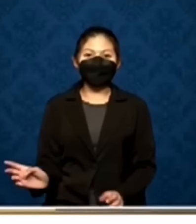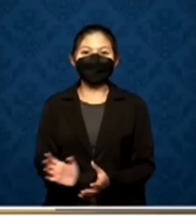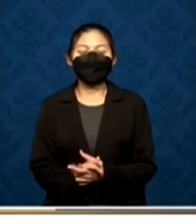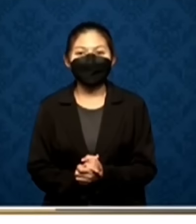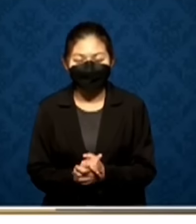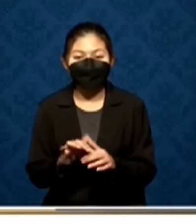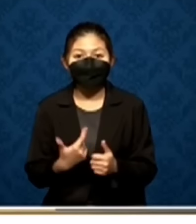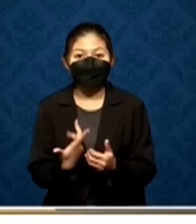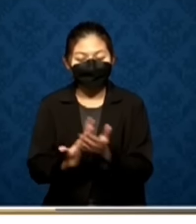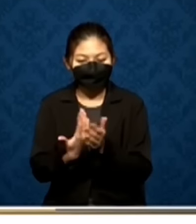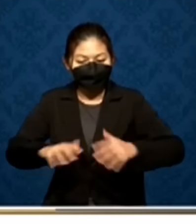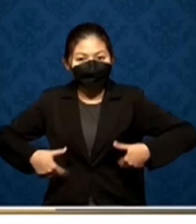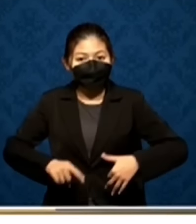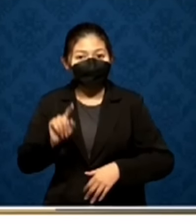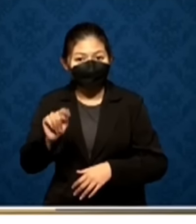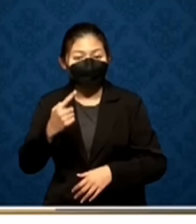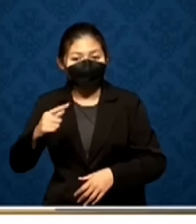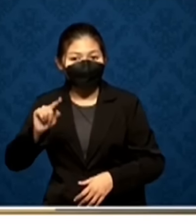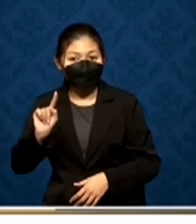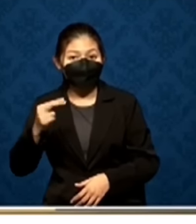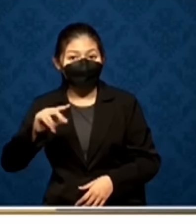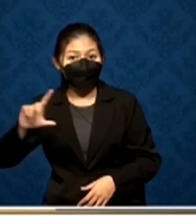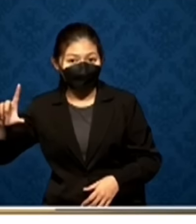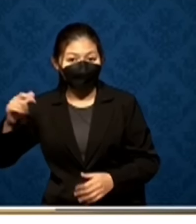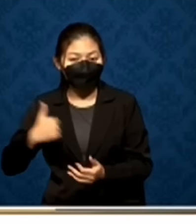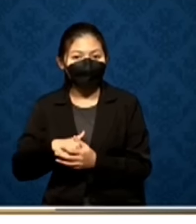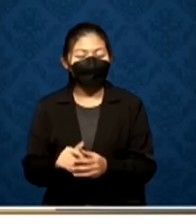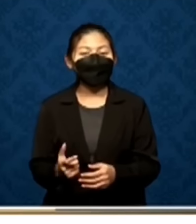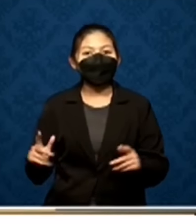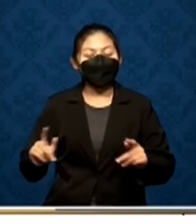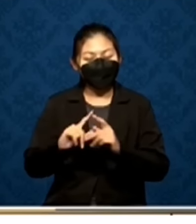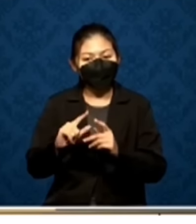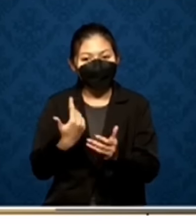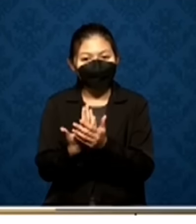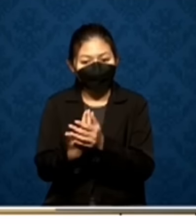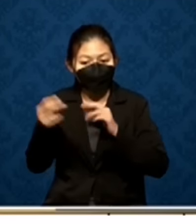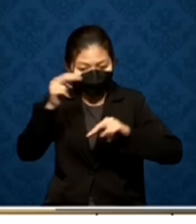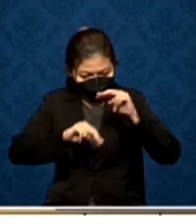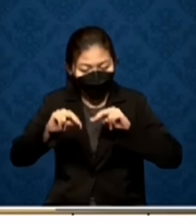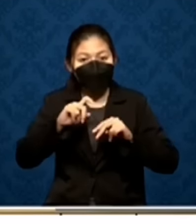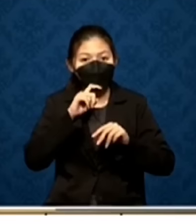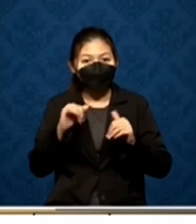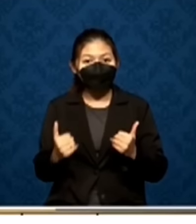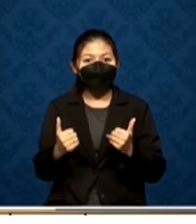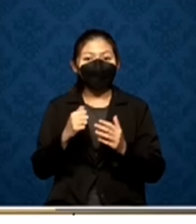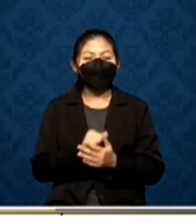เลยความมั่นคงของธนาคารรัฐที่รัฐตีคลังดูแลอยู่เนี่ยอยู่บ